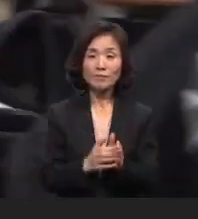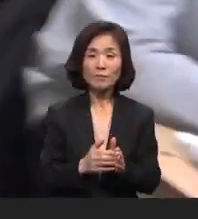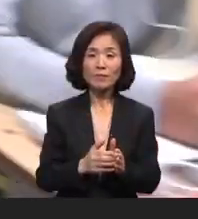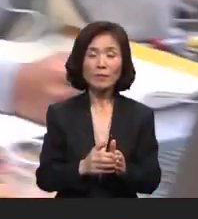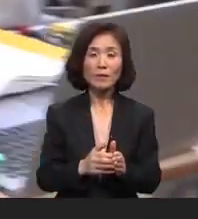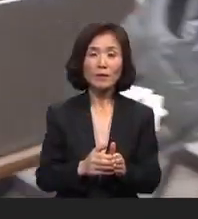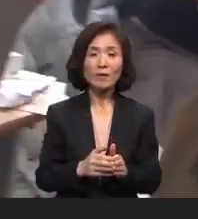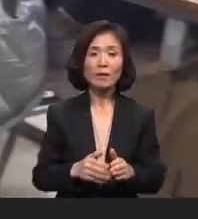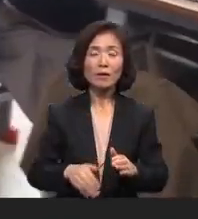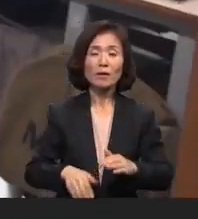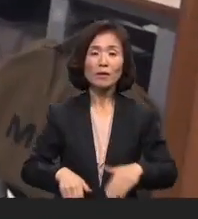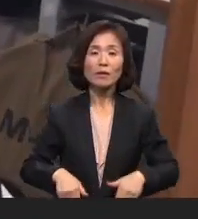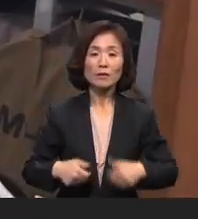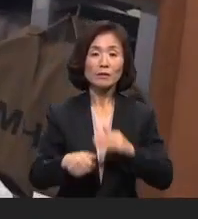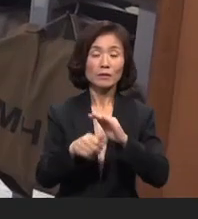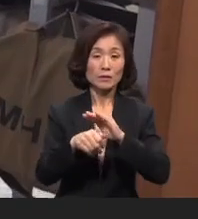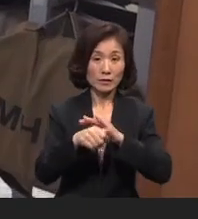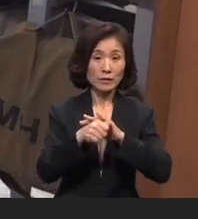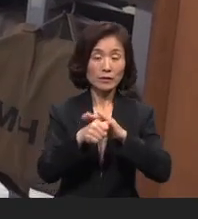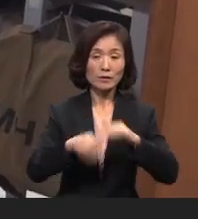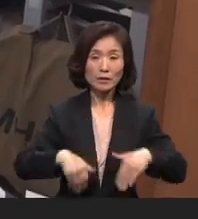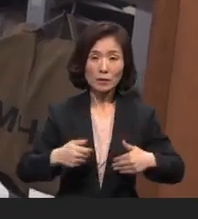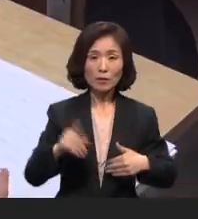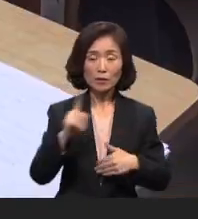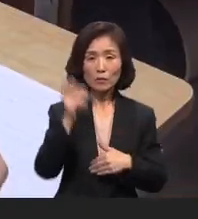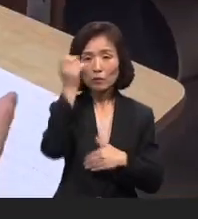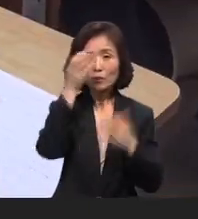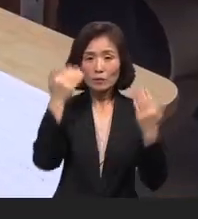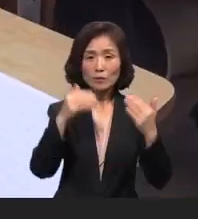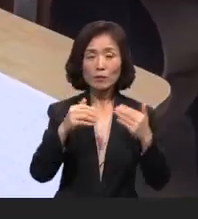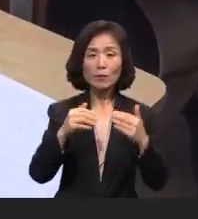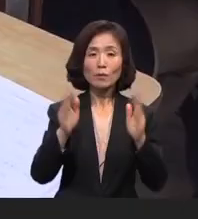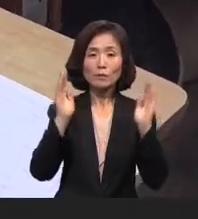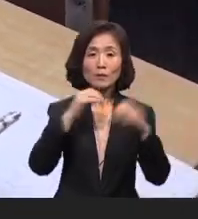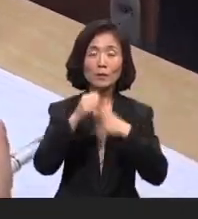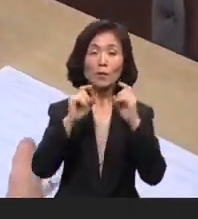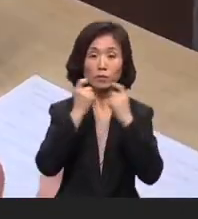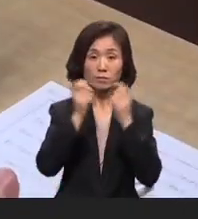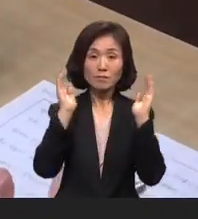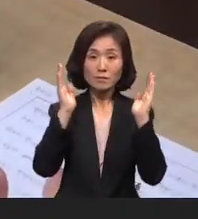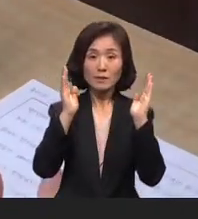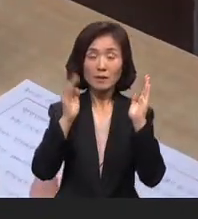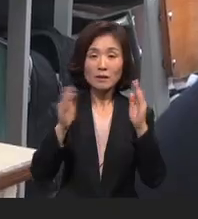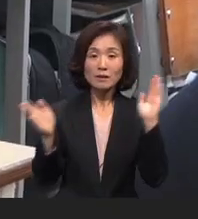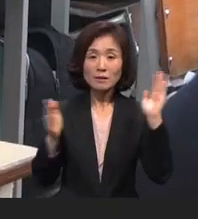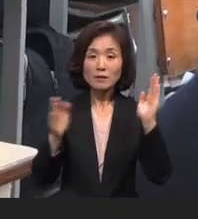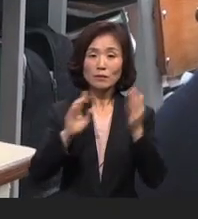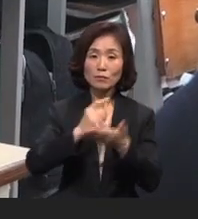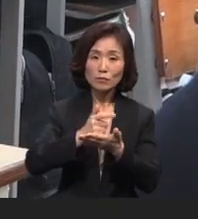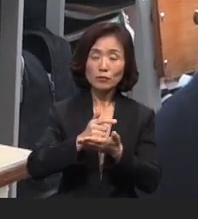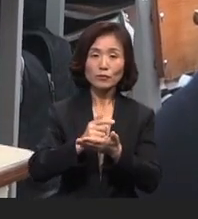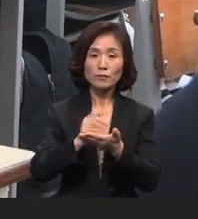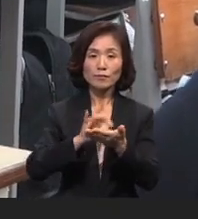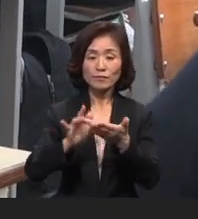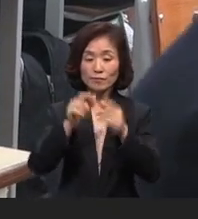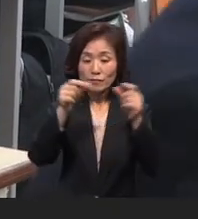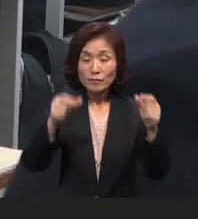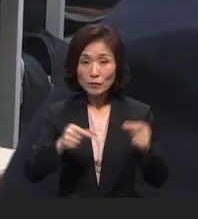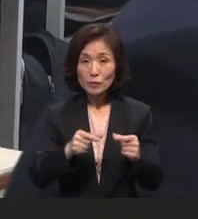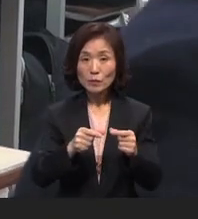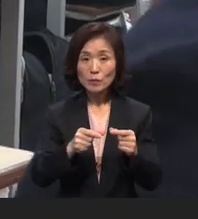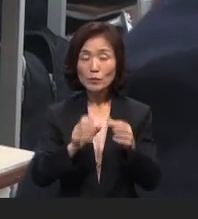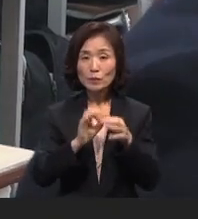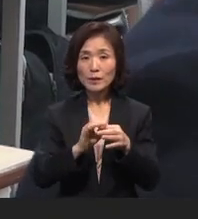경남의 한 고등학교 자습 시간. 학생들이 노트북이나 태블릿을 사용해 인터넷 강의를 듣거나 수행평가를